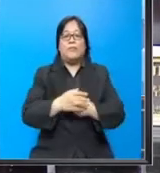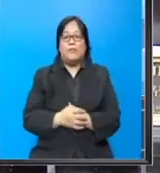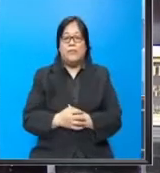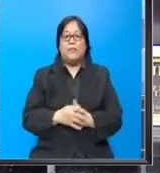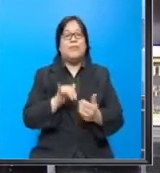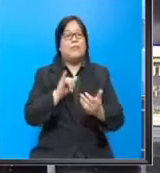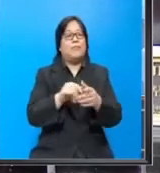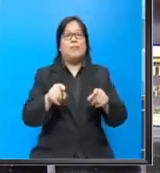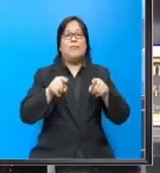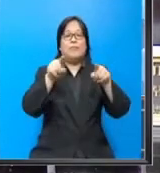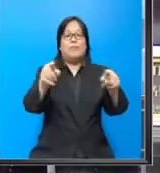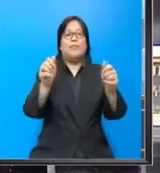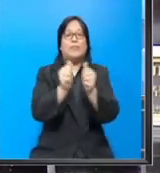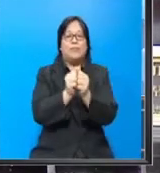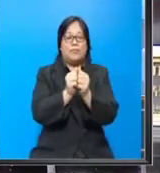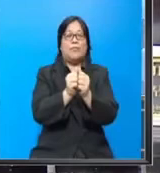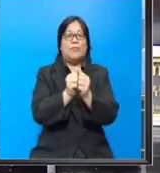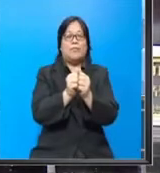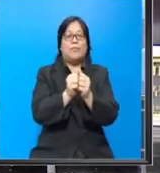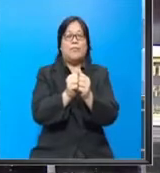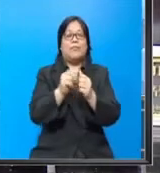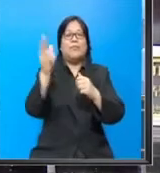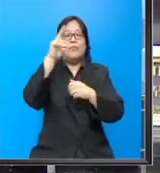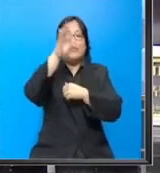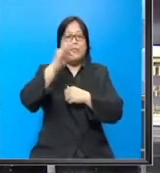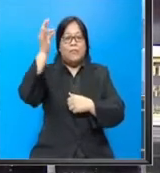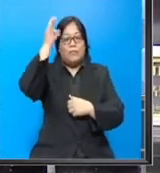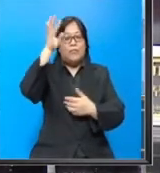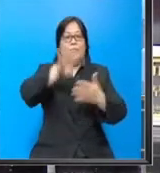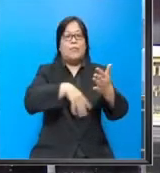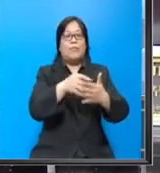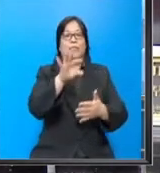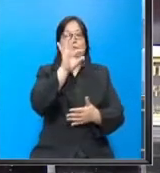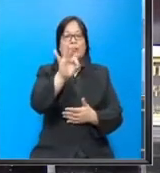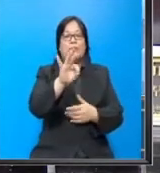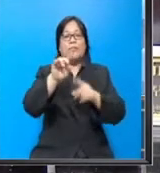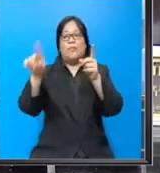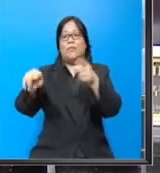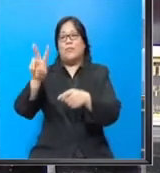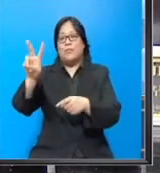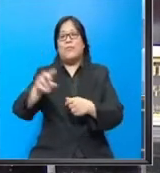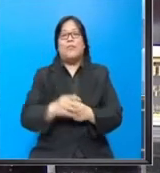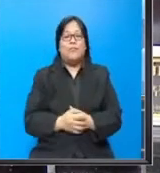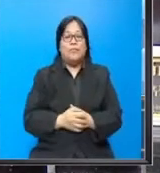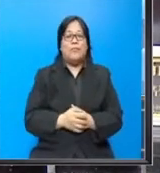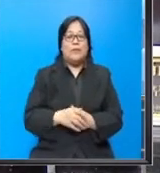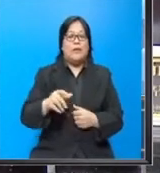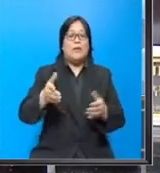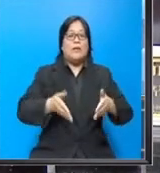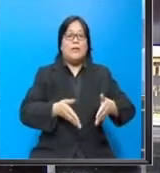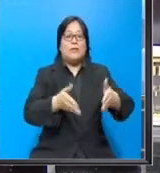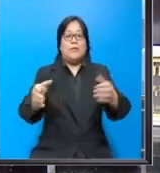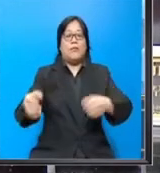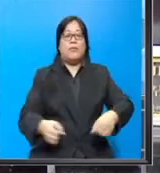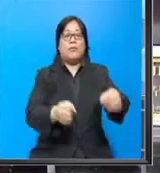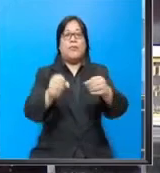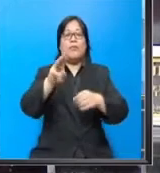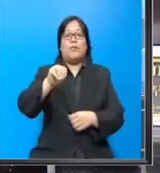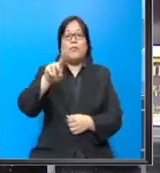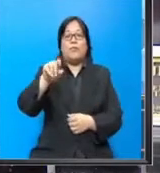selaras dengan pelembagaan persekutuan jadwal kesembilan senarai Duo jenis Negeri lembangan sungaimu the